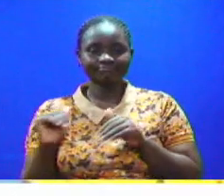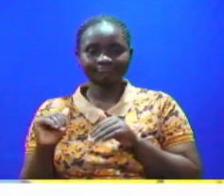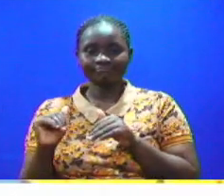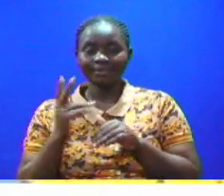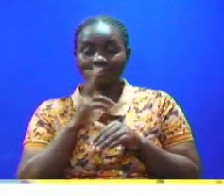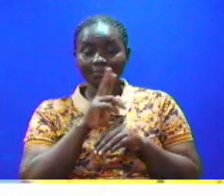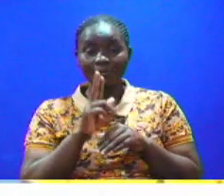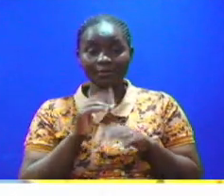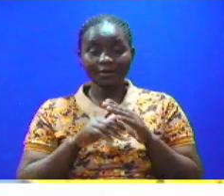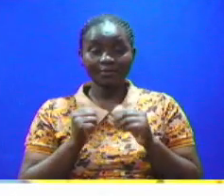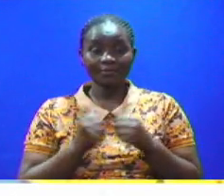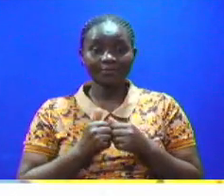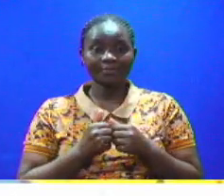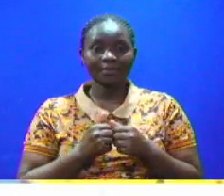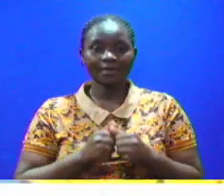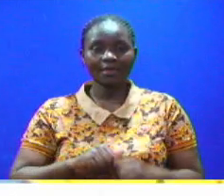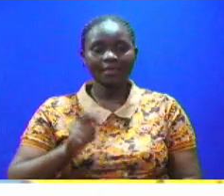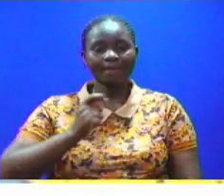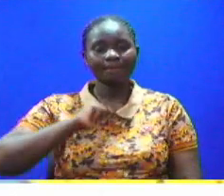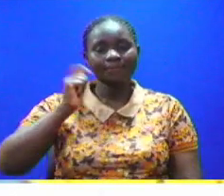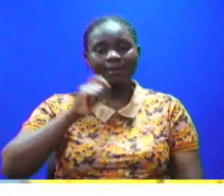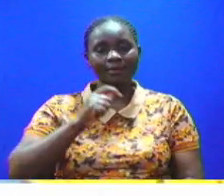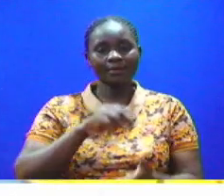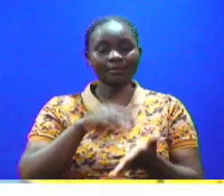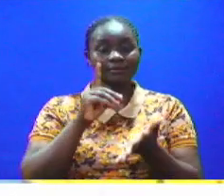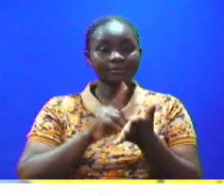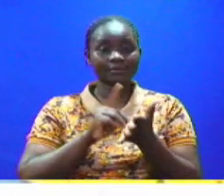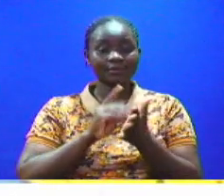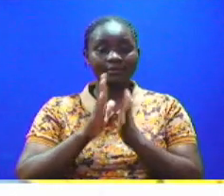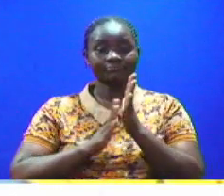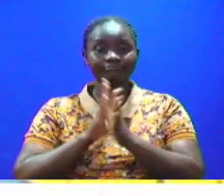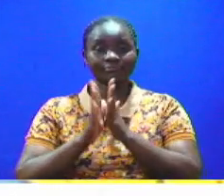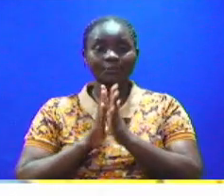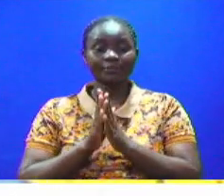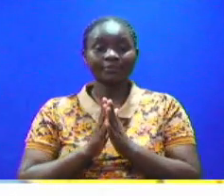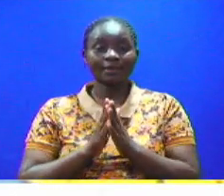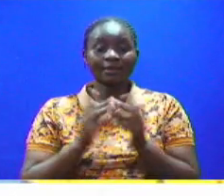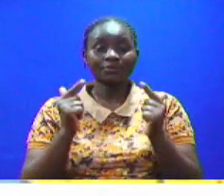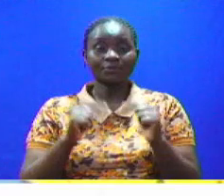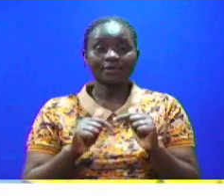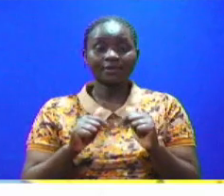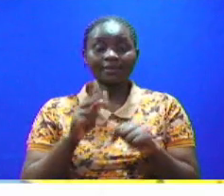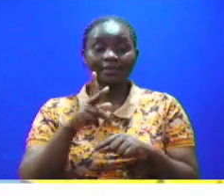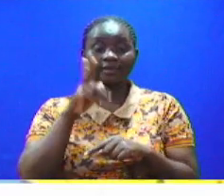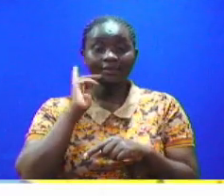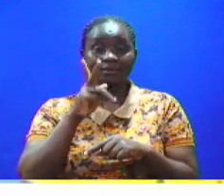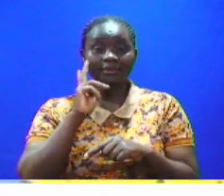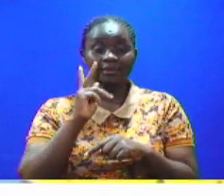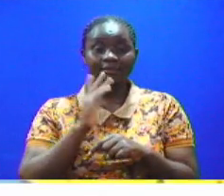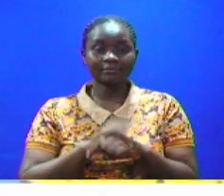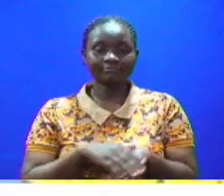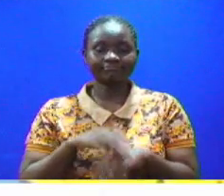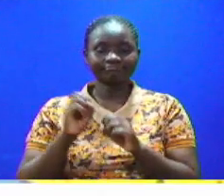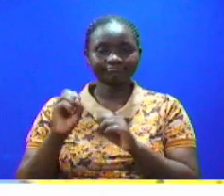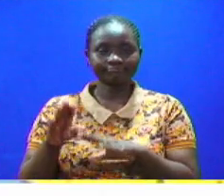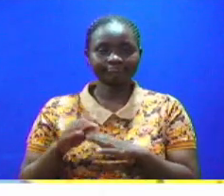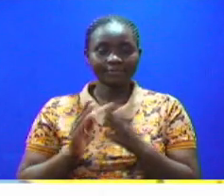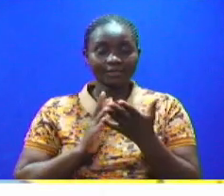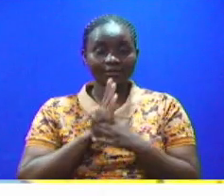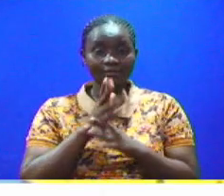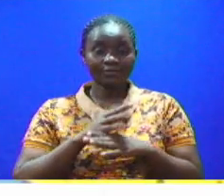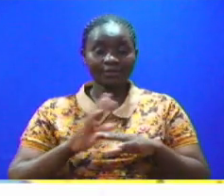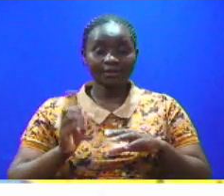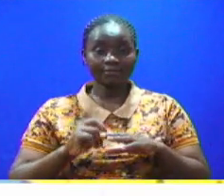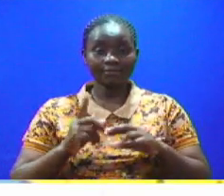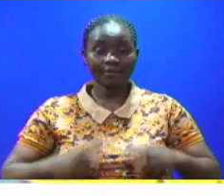Chomuligani go no omogiro waba nyagetari yuko nyaro obrego chaka wendi tukuri yale rane mone meje kaunti ya Kisii obako kutuguteru wale kolengana ne wizare